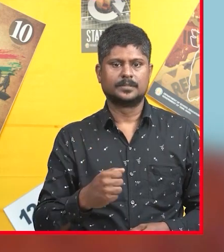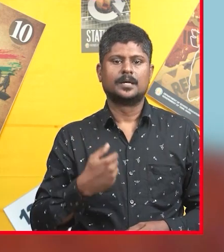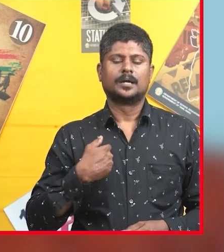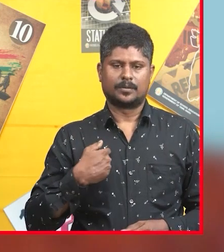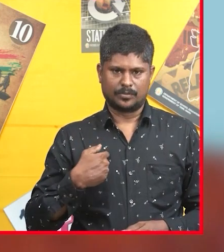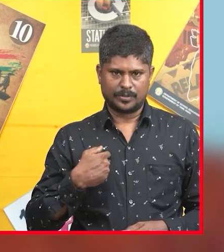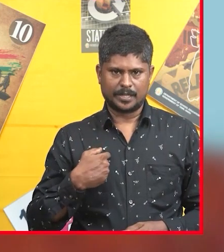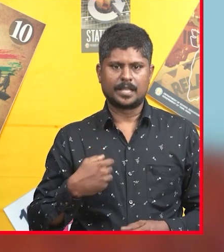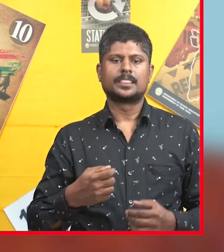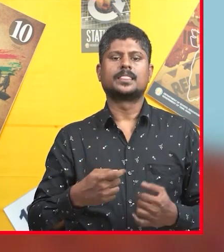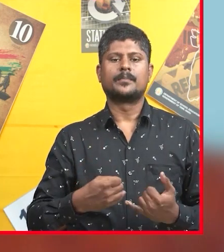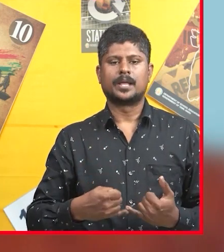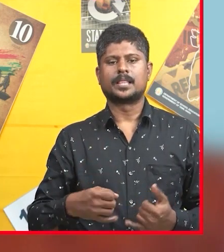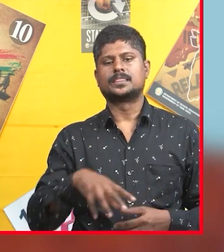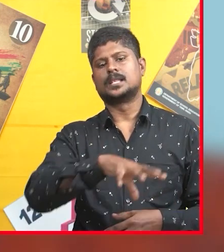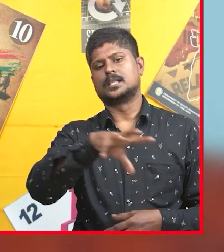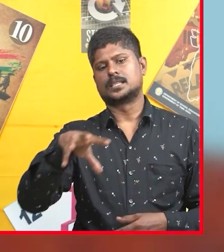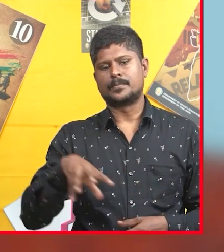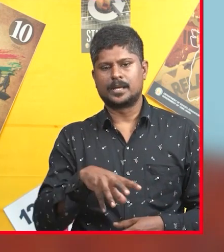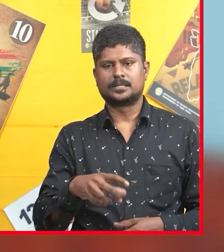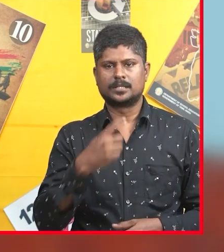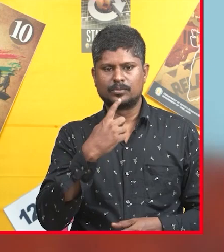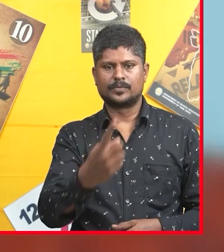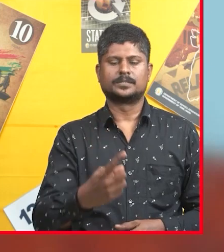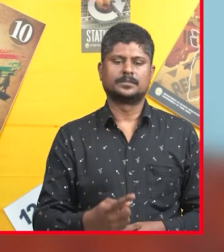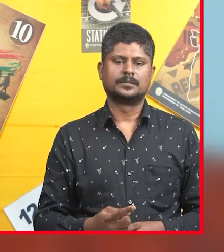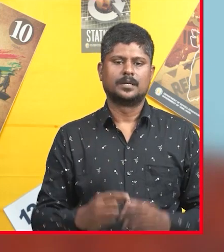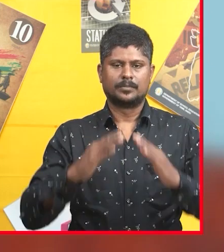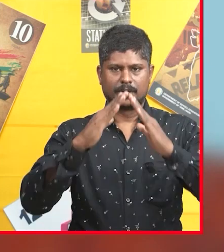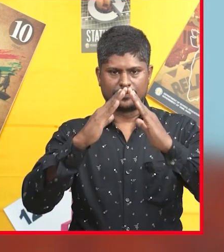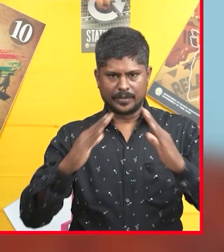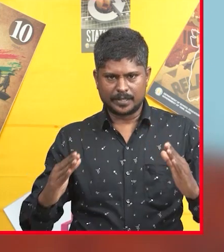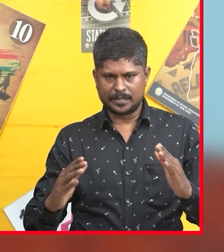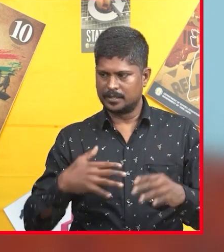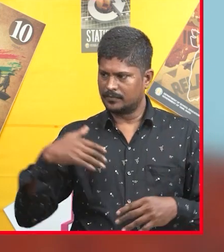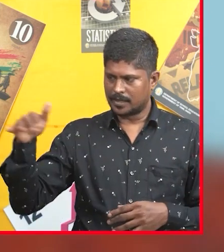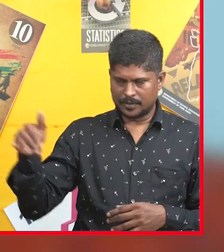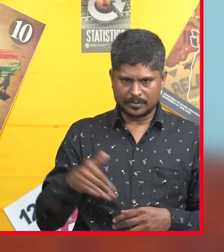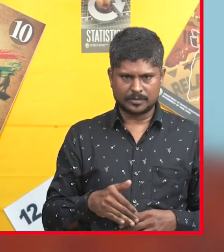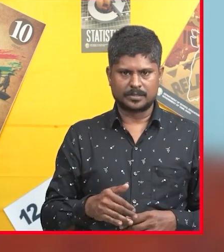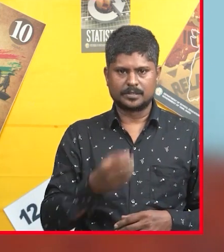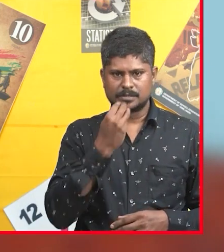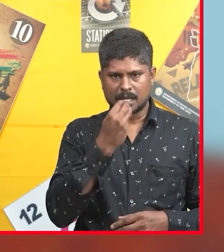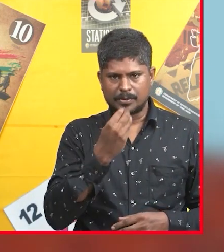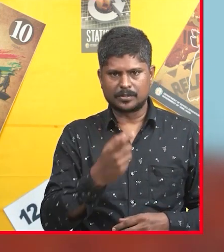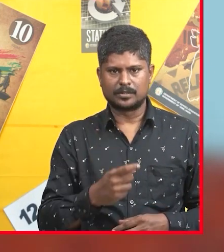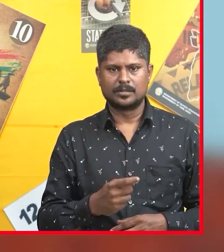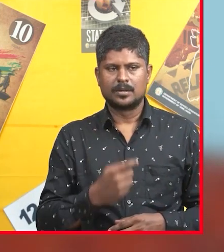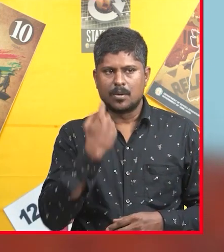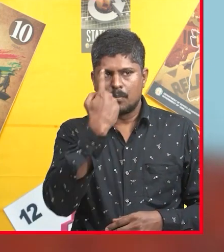நம்ம தமிழகத்துலதான் உருவாச்சு. நம்ம வீட்டுக்கு வரக்கூடிய விருந்தினரை எப்படி உபசரிக்கணும்னா